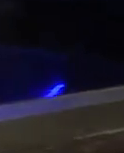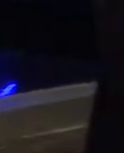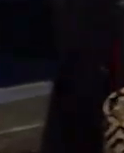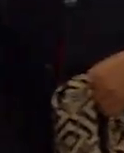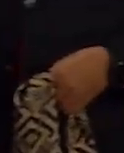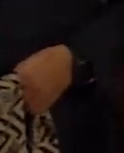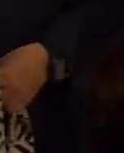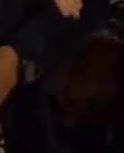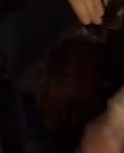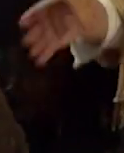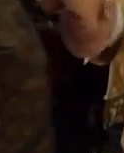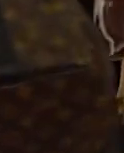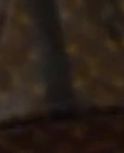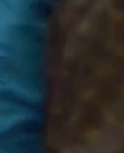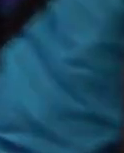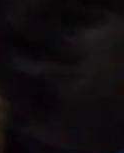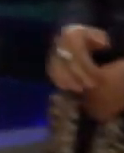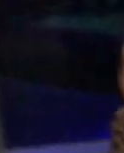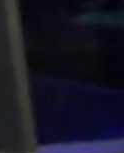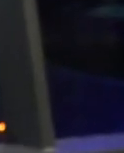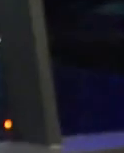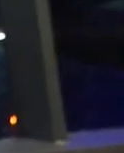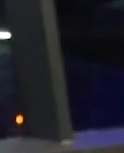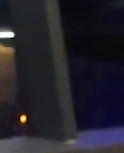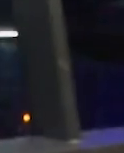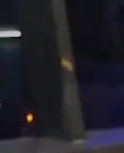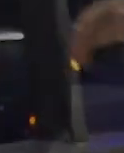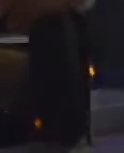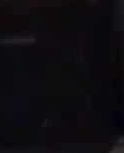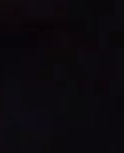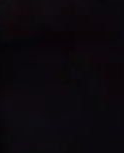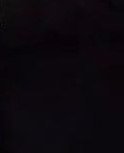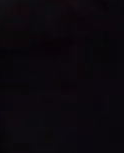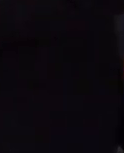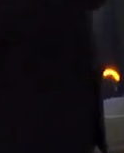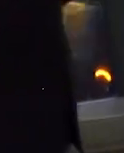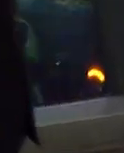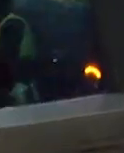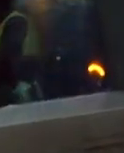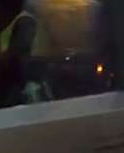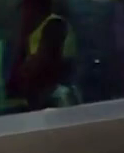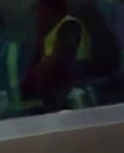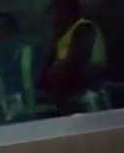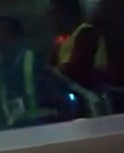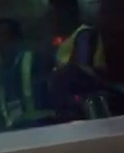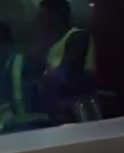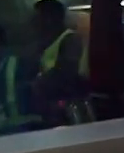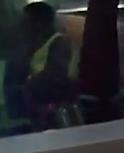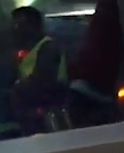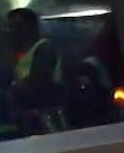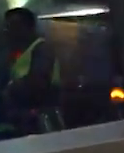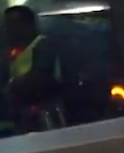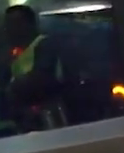malam. Kedatangan seluruh pemain tim Tango ini disambut langsung Ketua Umum PSSI Erick Thohir dalam suasana